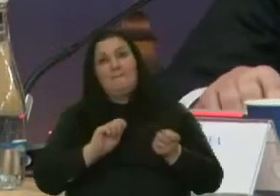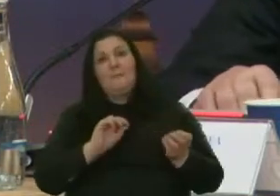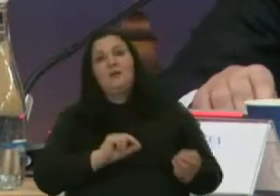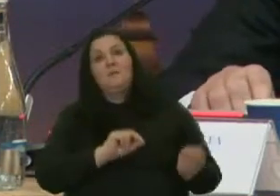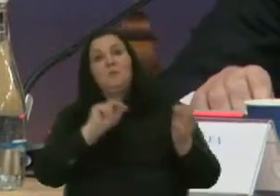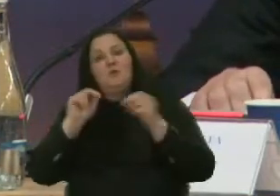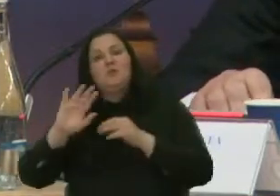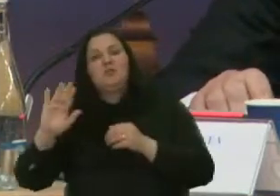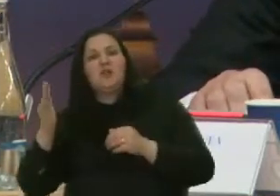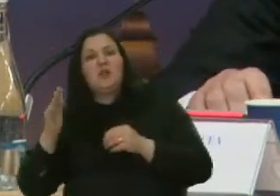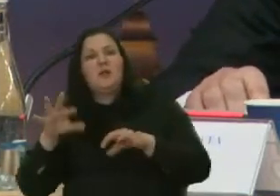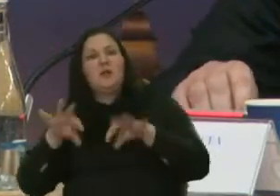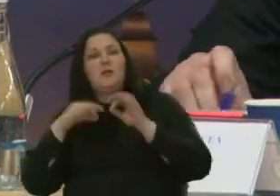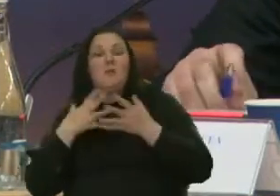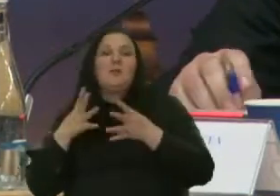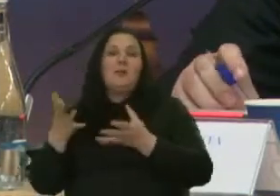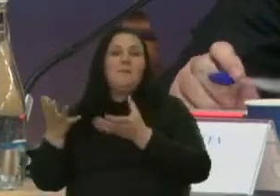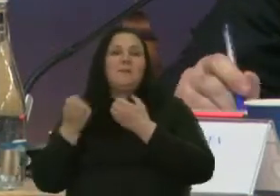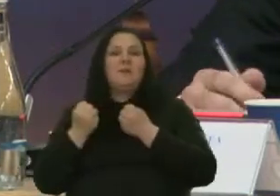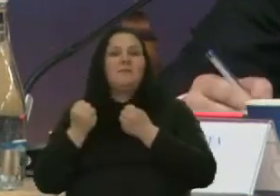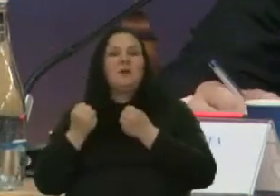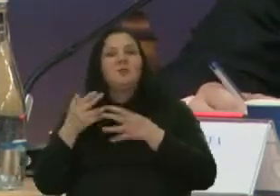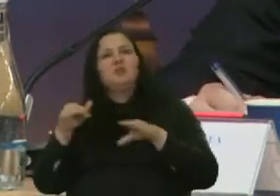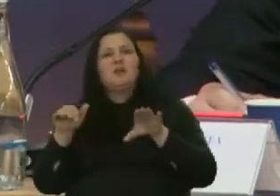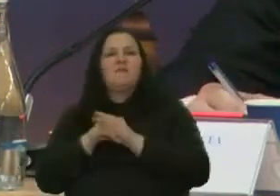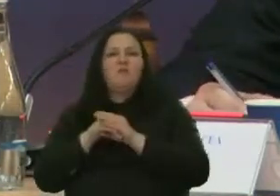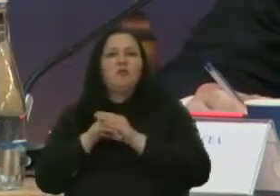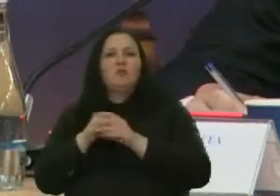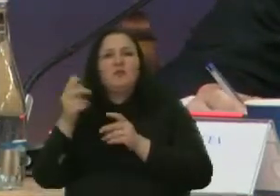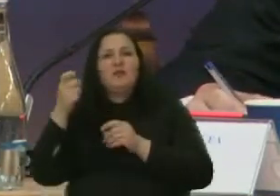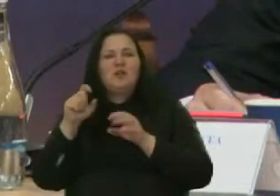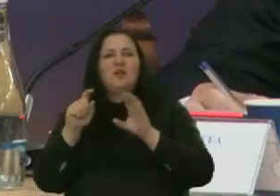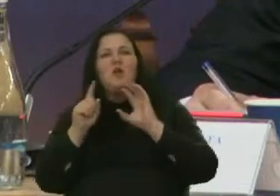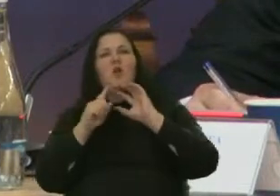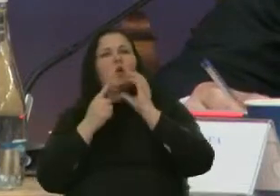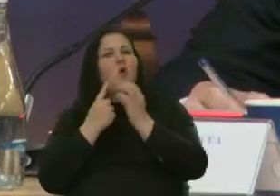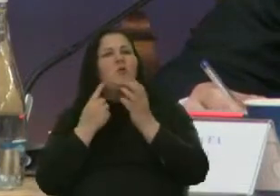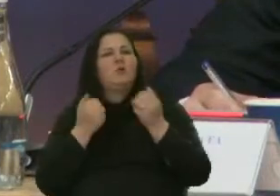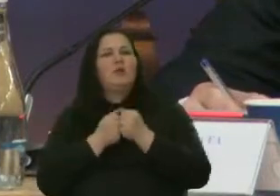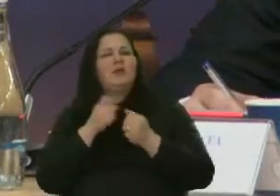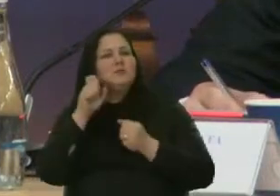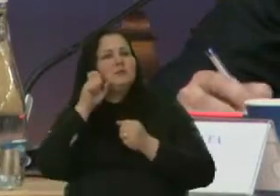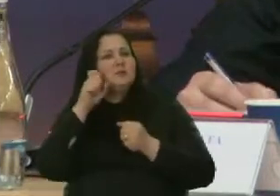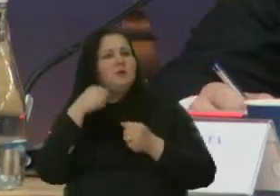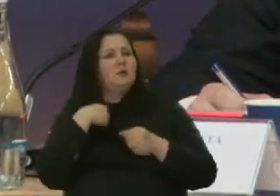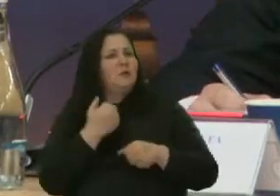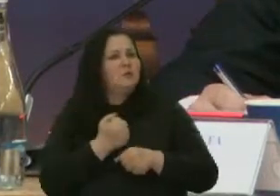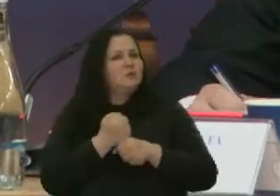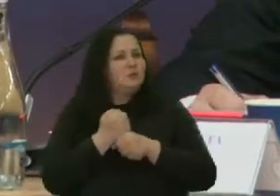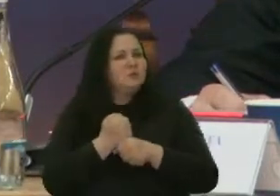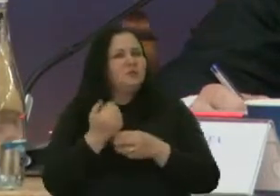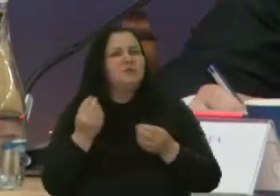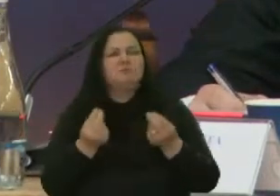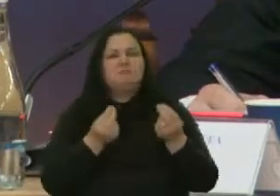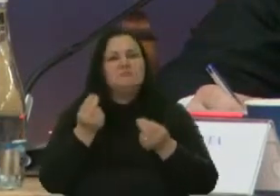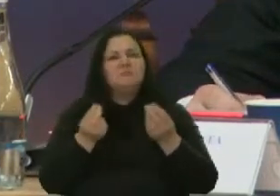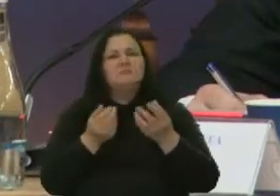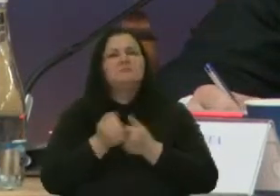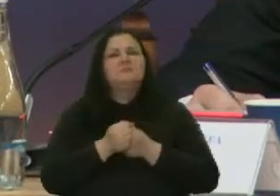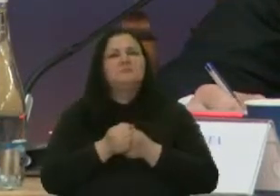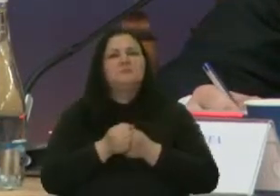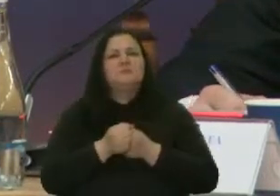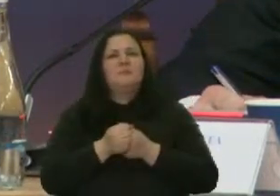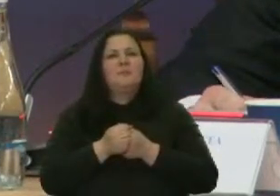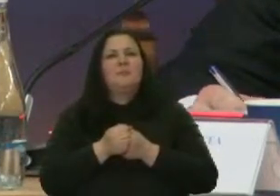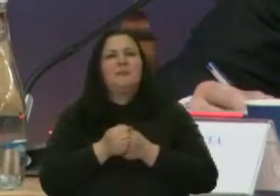aialaltă că poate mai ciupesc niște voturi de la Sectorul cultural Poate îi fac eu să mi fie mai plăcut să arate mai bine în poza pe Facebook sau în discursul meu pe tiktok poate